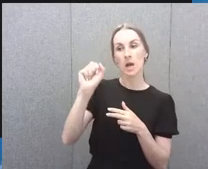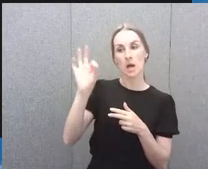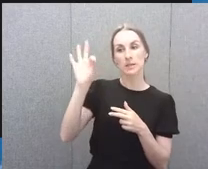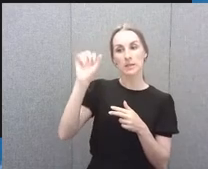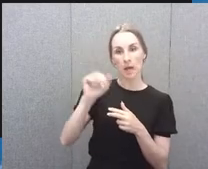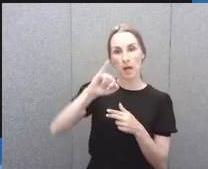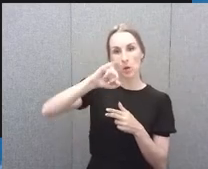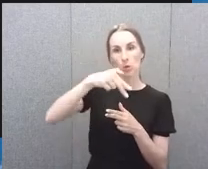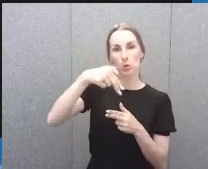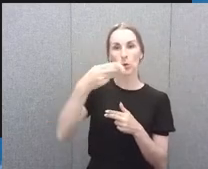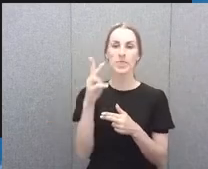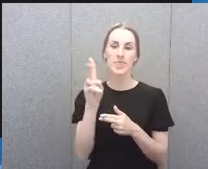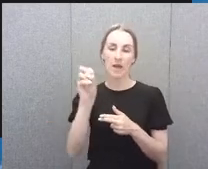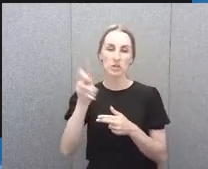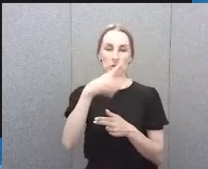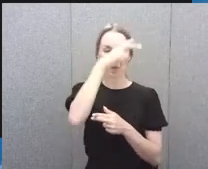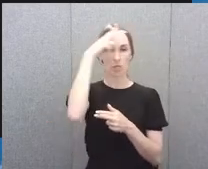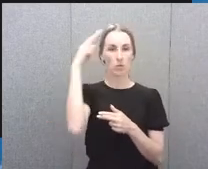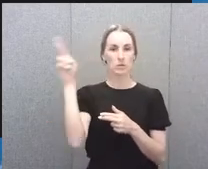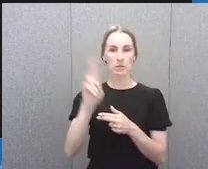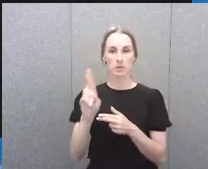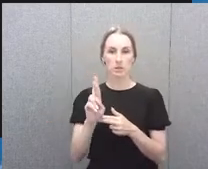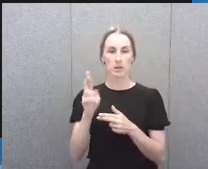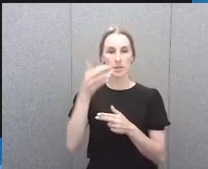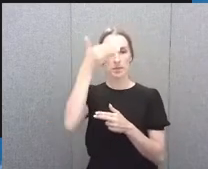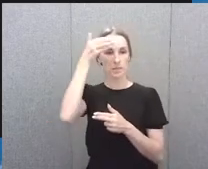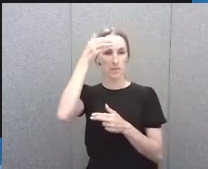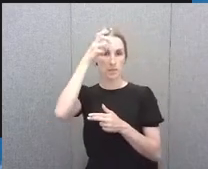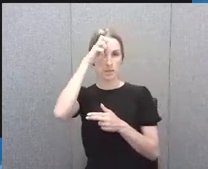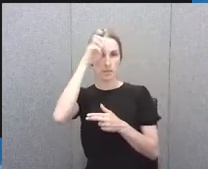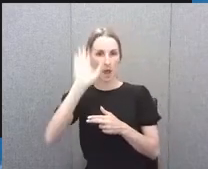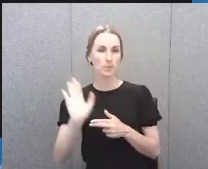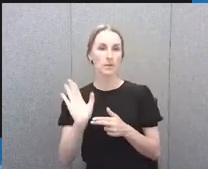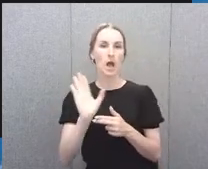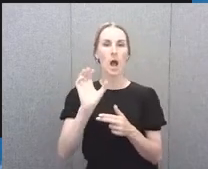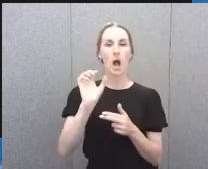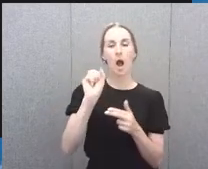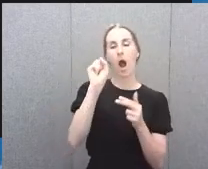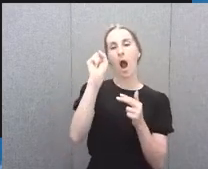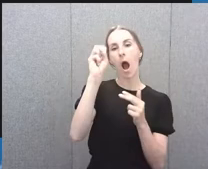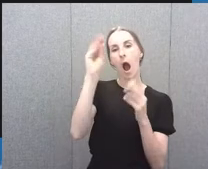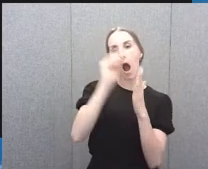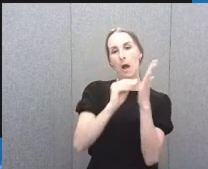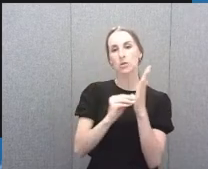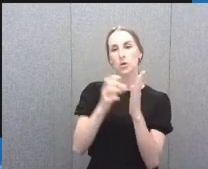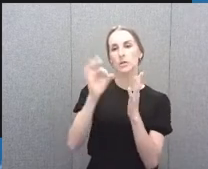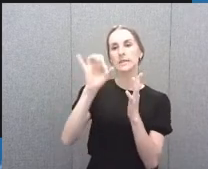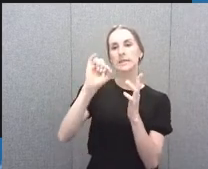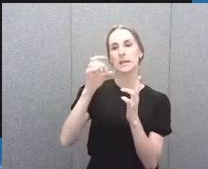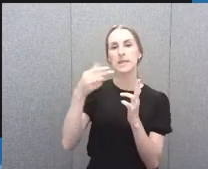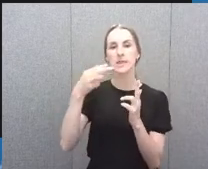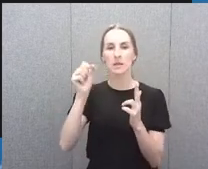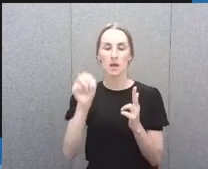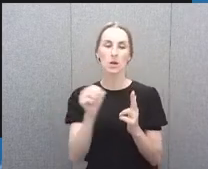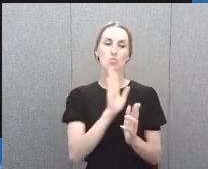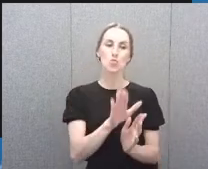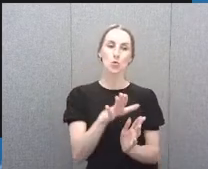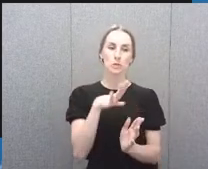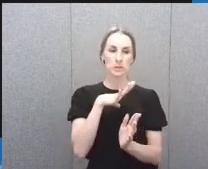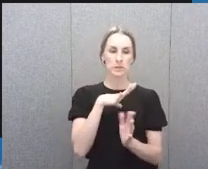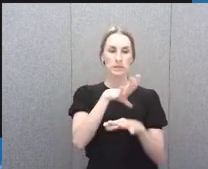группы членов парламента «Память Европы». Она также является сигнатаром акта независимости